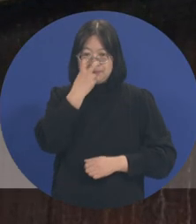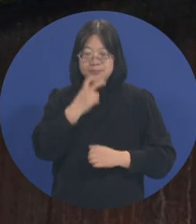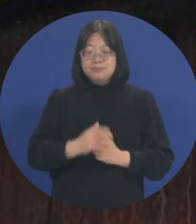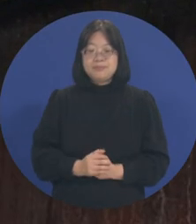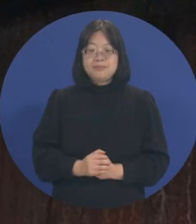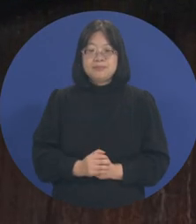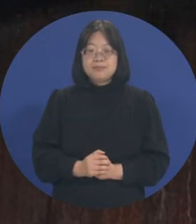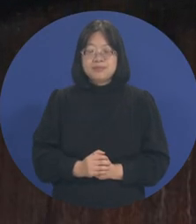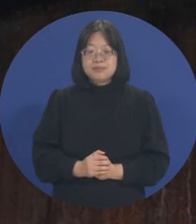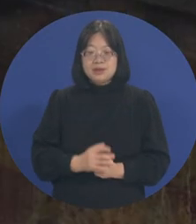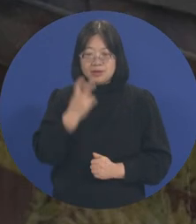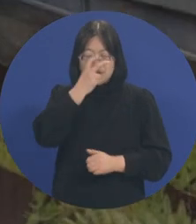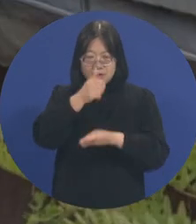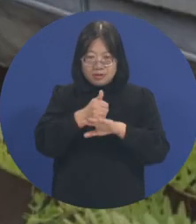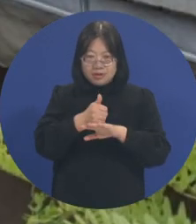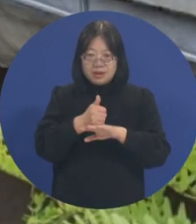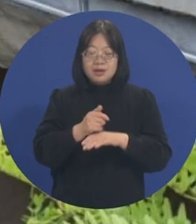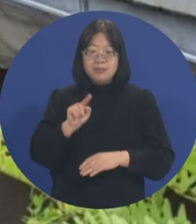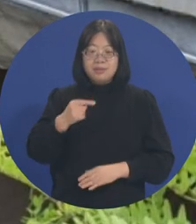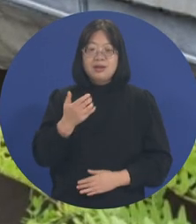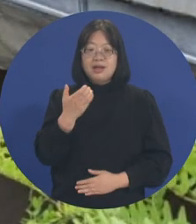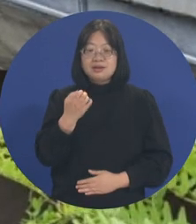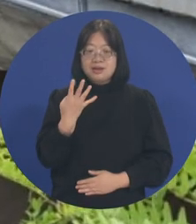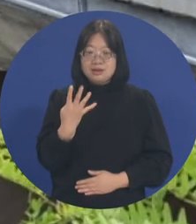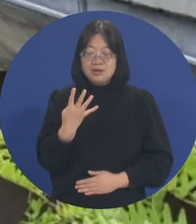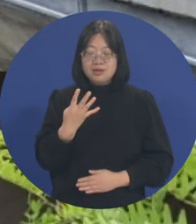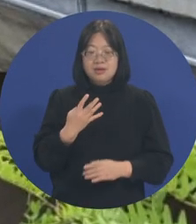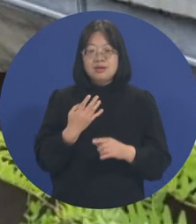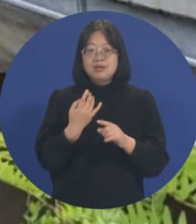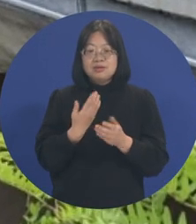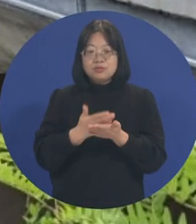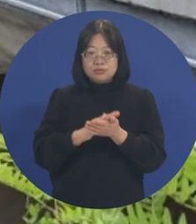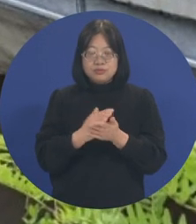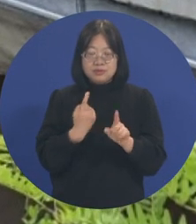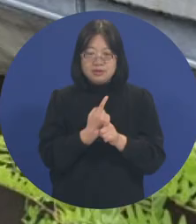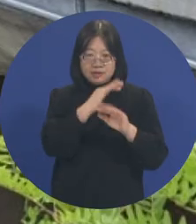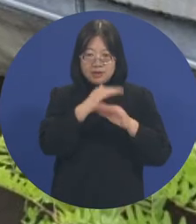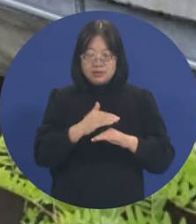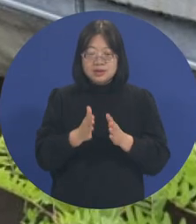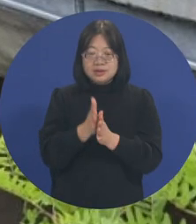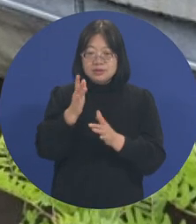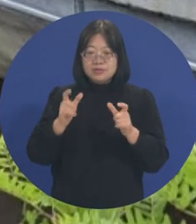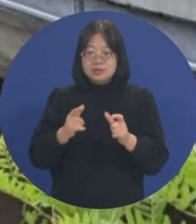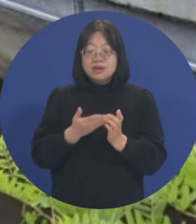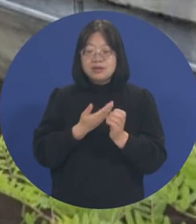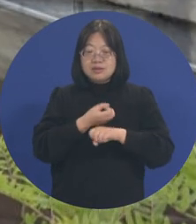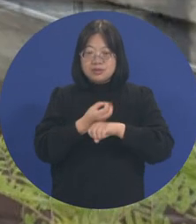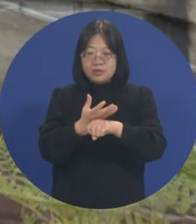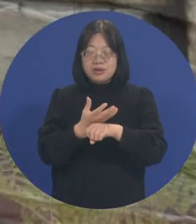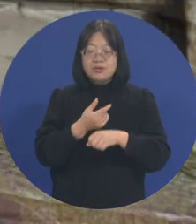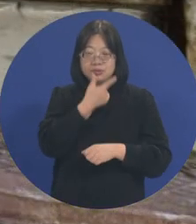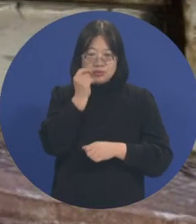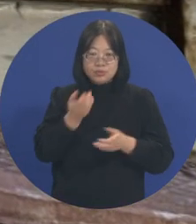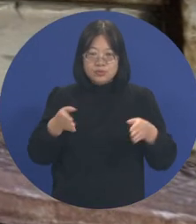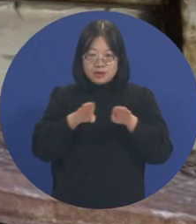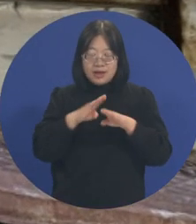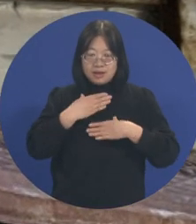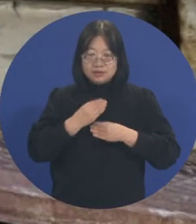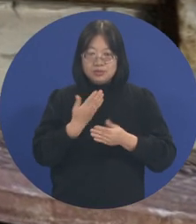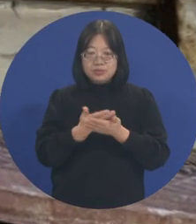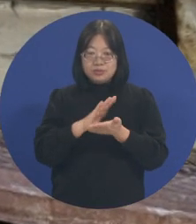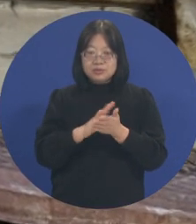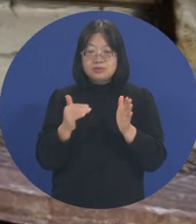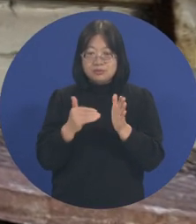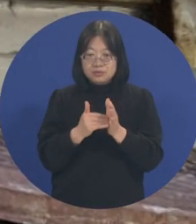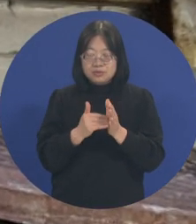실시했으며 돈은 점검 결과 나온 104건의 지적 사항을 시군에 전달해 해당 취약 시설에 맞는 안전 조치를